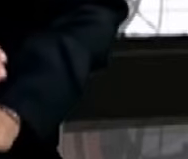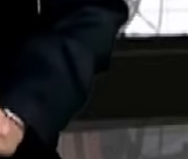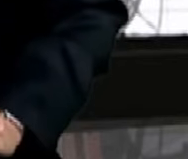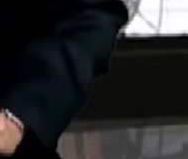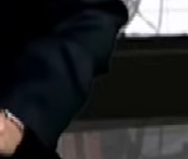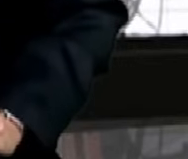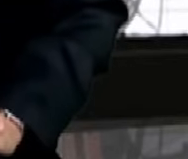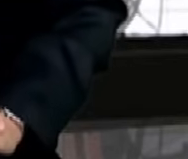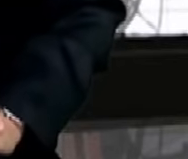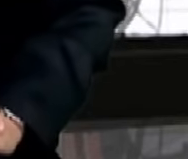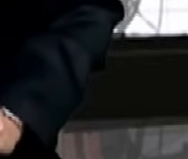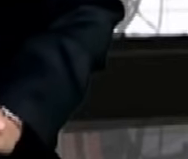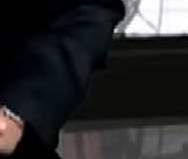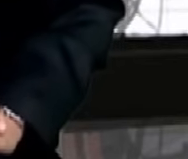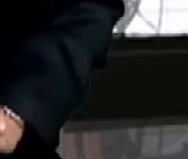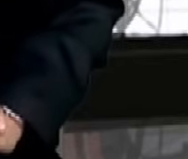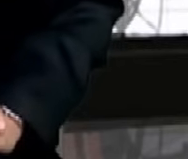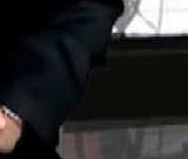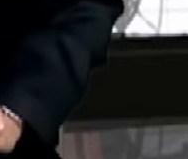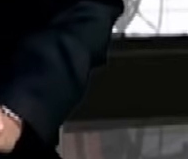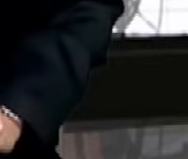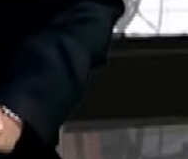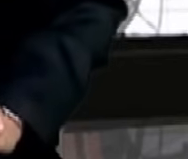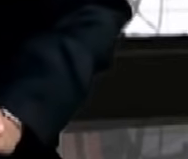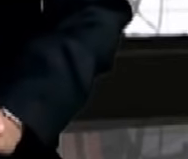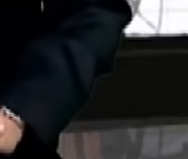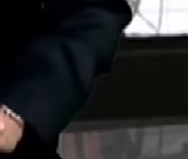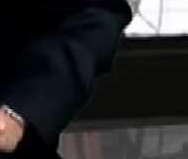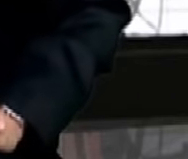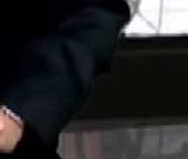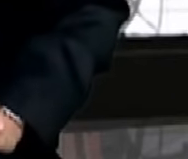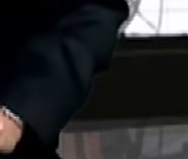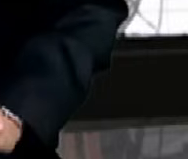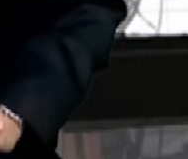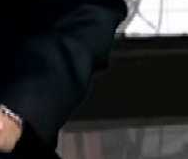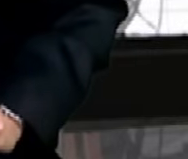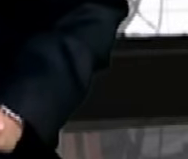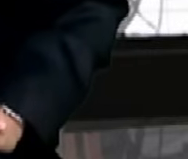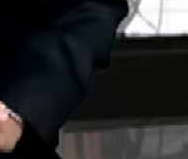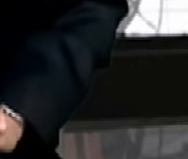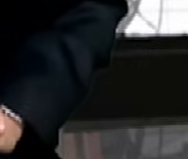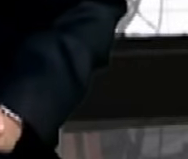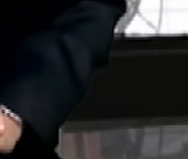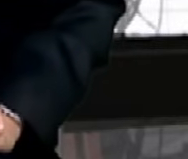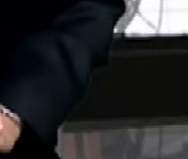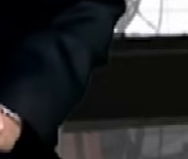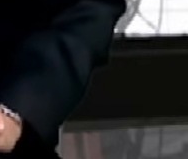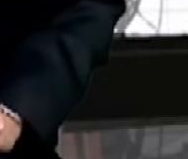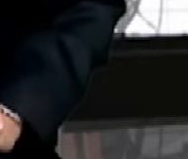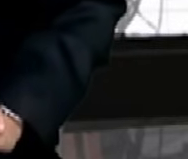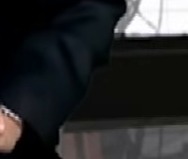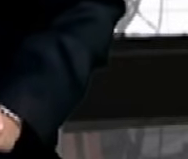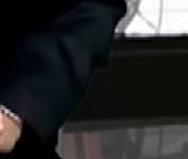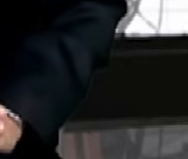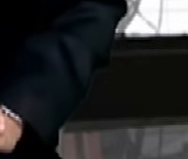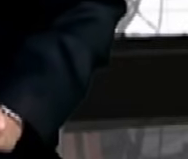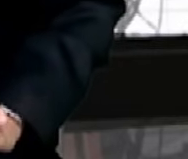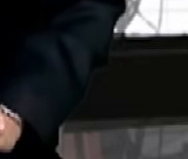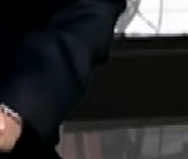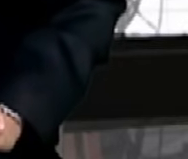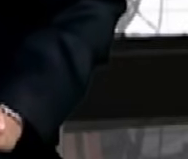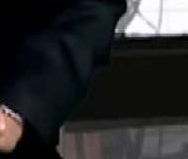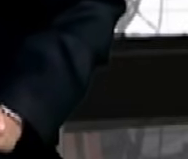talaga sa mata, panira ng mga Instagram photo. Yan ang mga pansit-pansitang kable